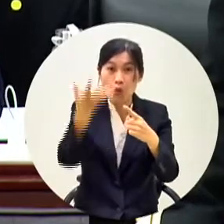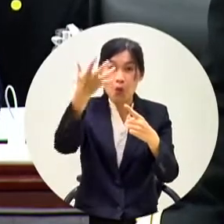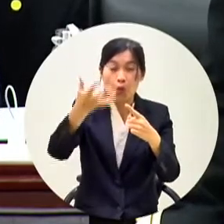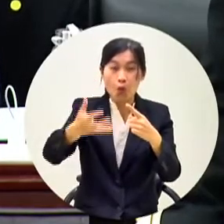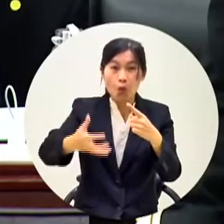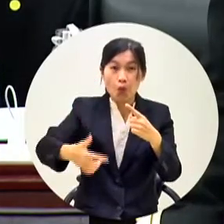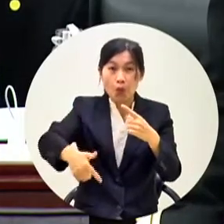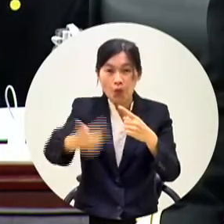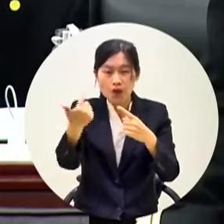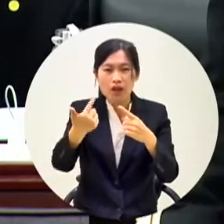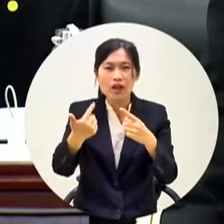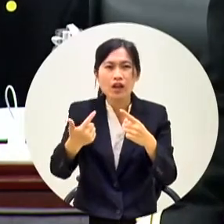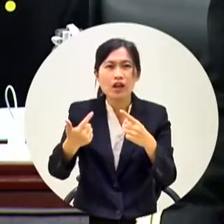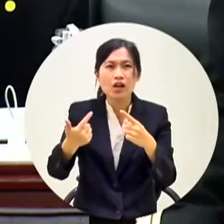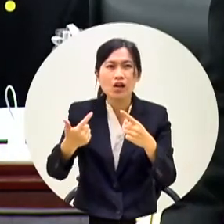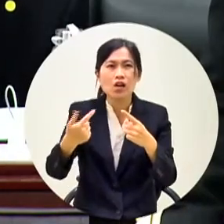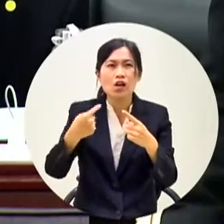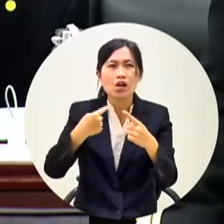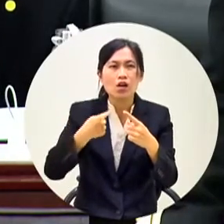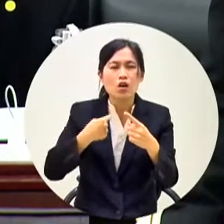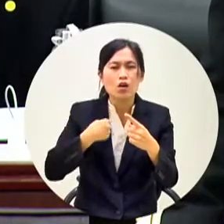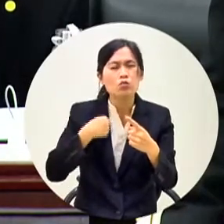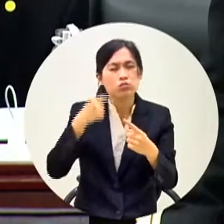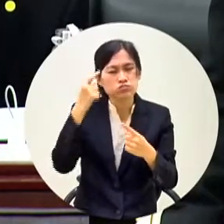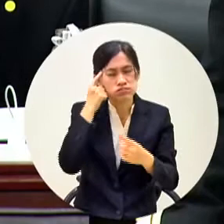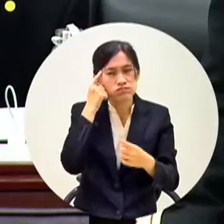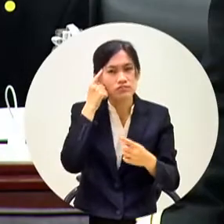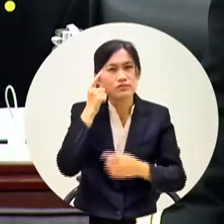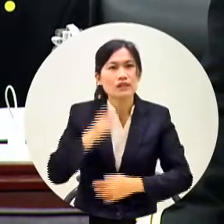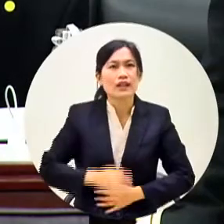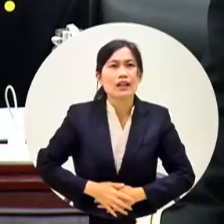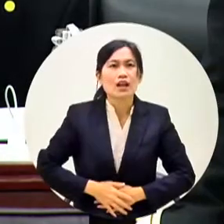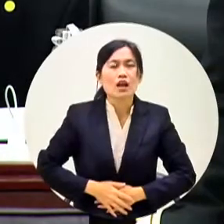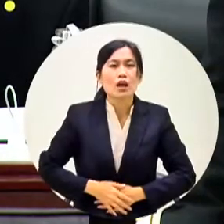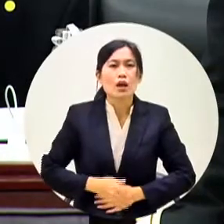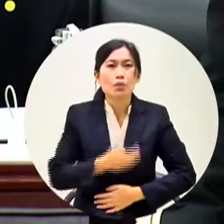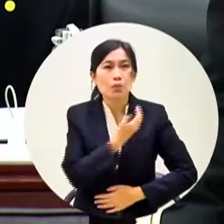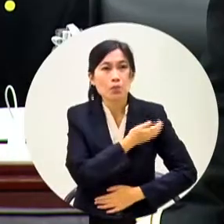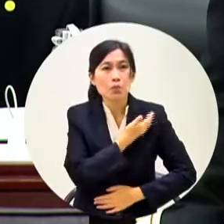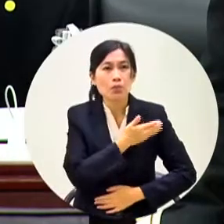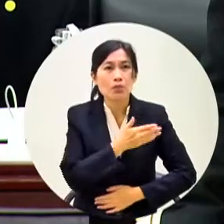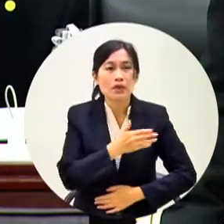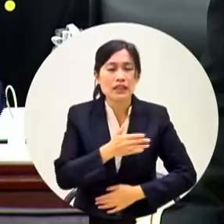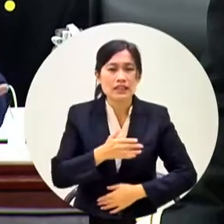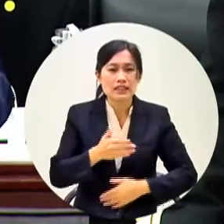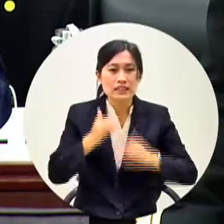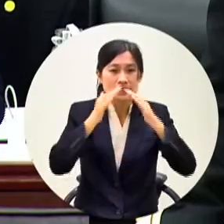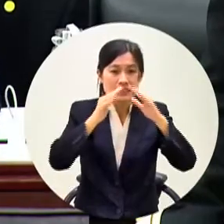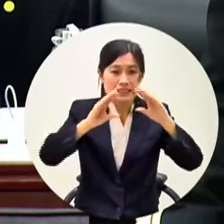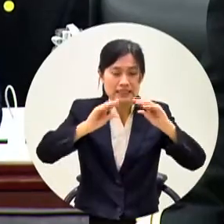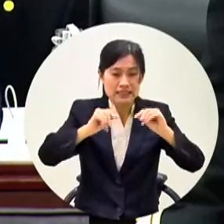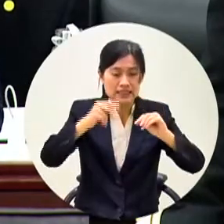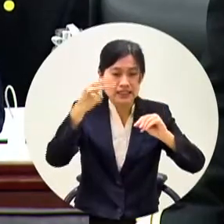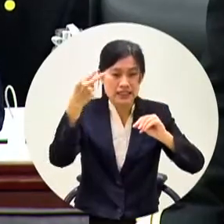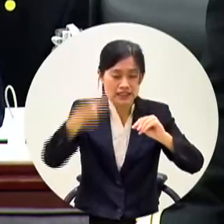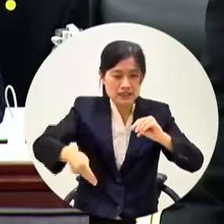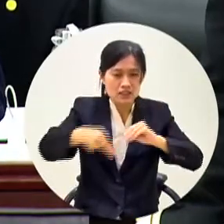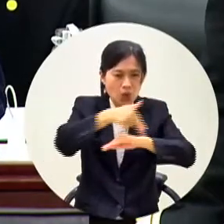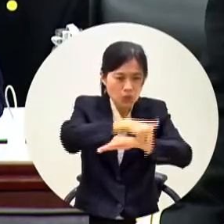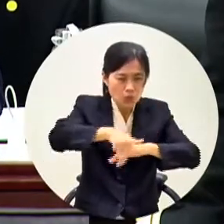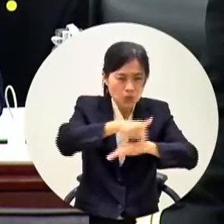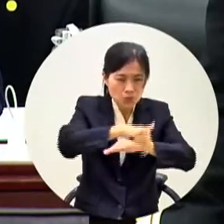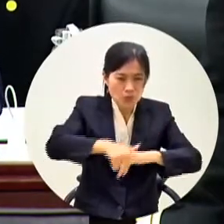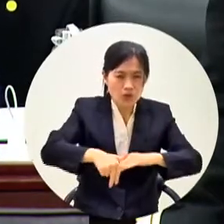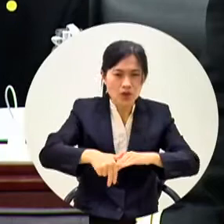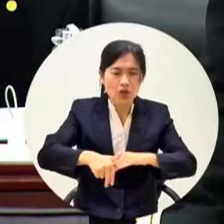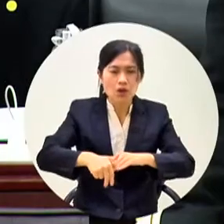在哦，啊，所以相对来讲，就是不管是即摆湿地重化哦，是讲个整个都市的发展哈，